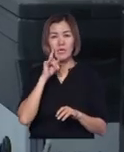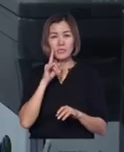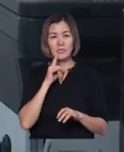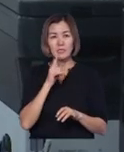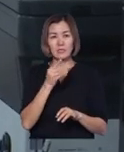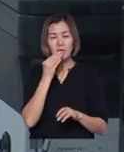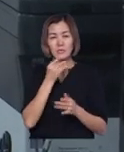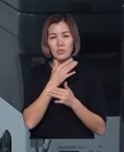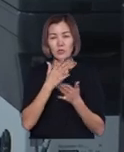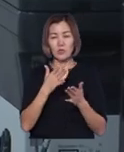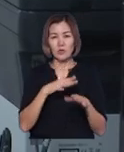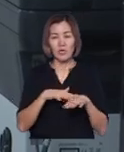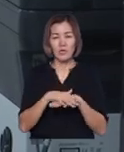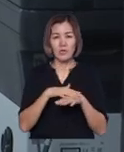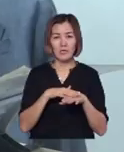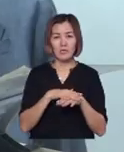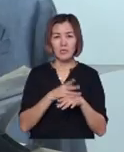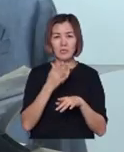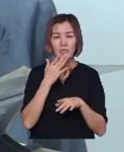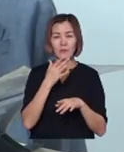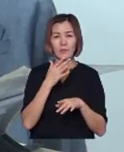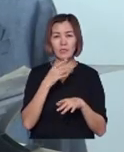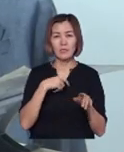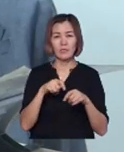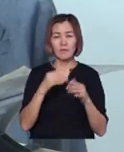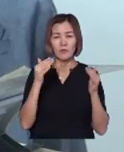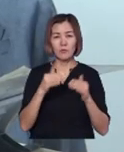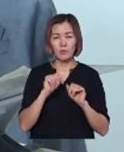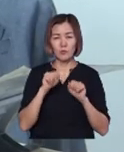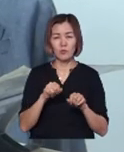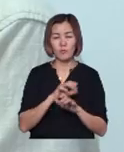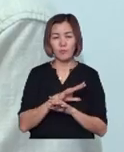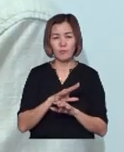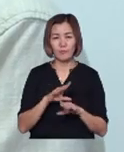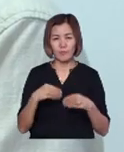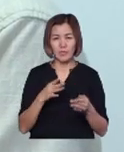азық-түлік нарығының импорт тауарларға тәуелділігін азайтуға мүмкіндік